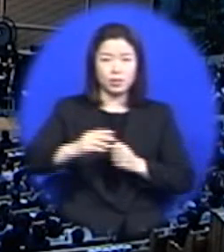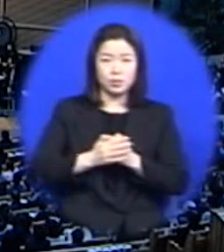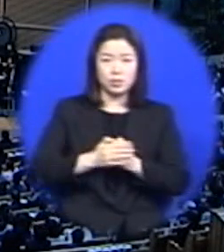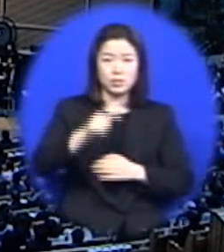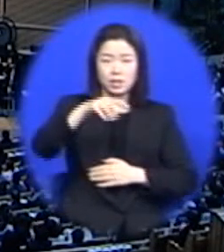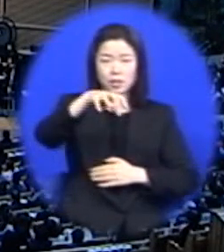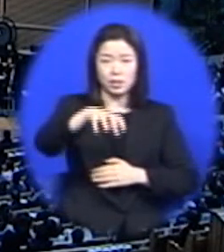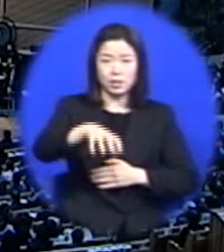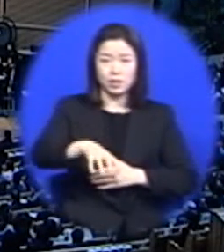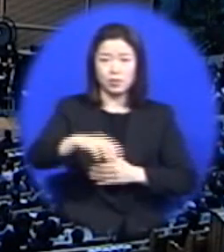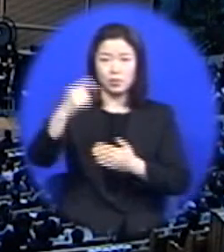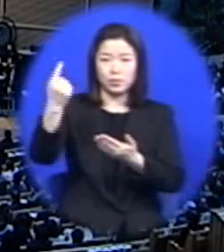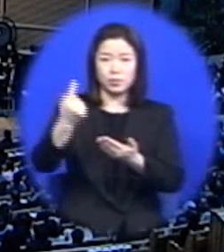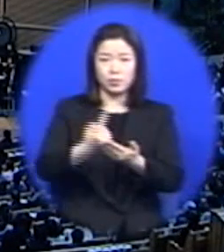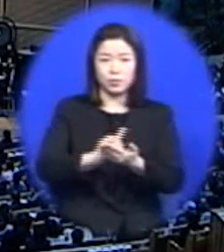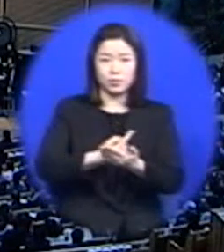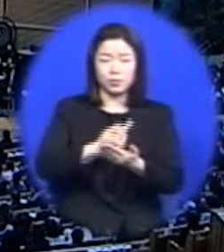이곳에